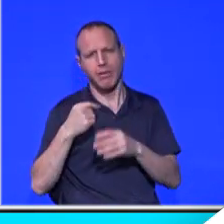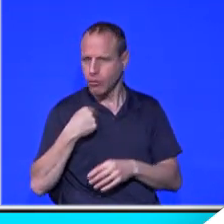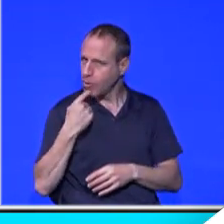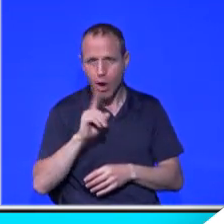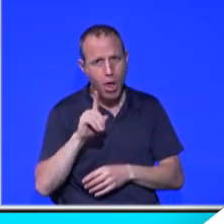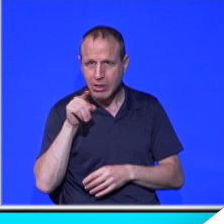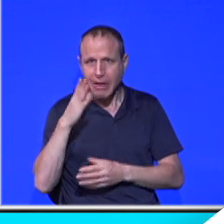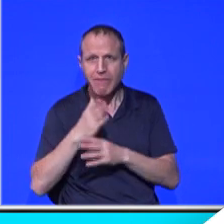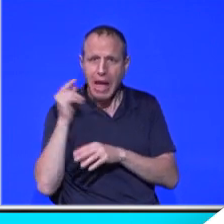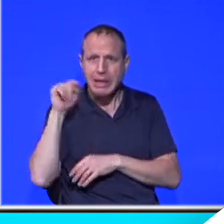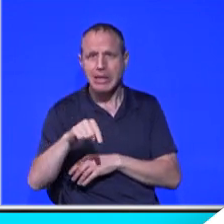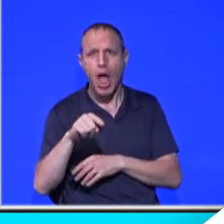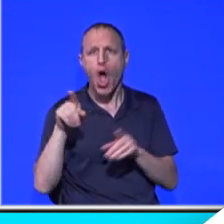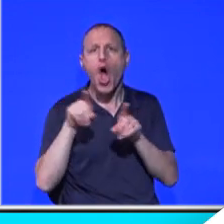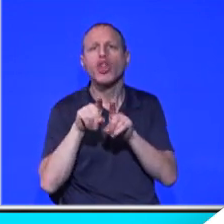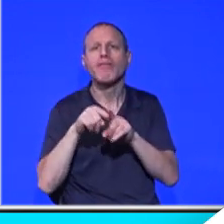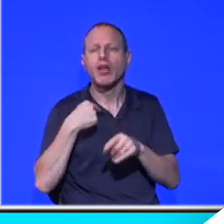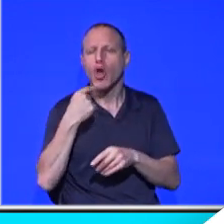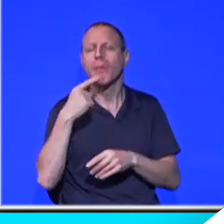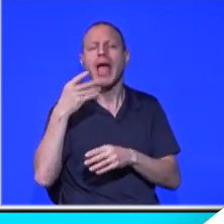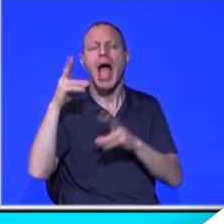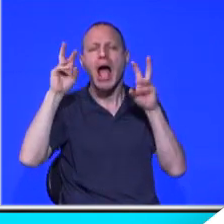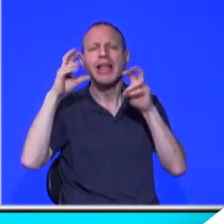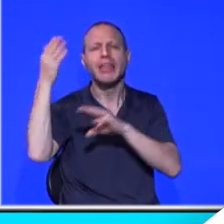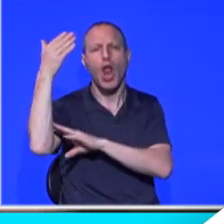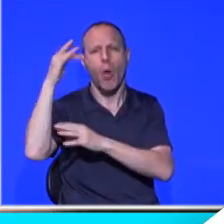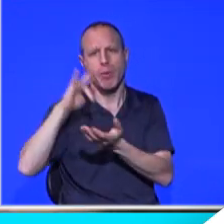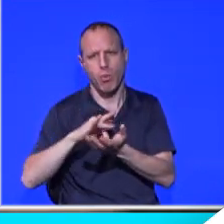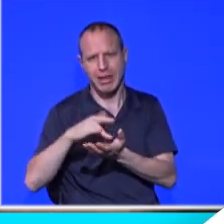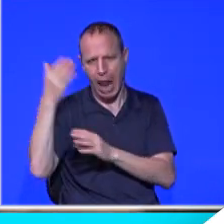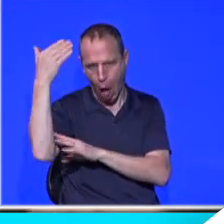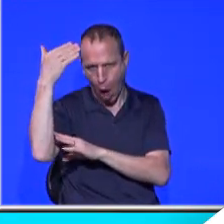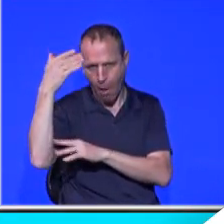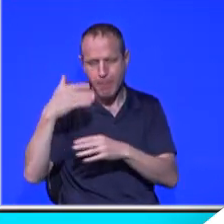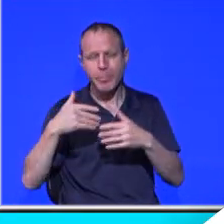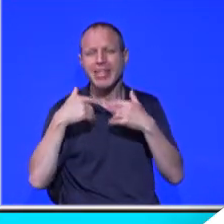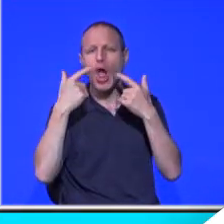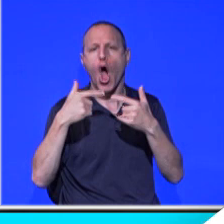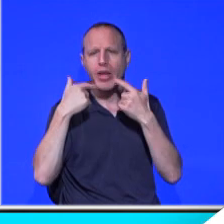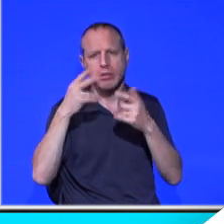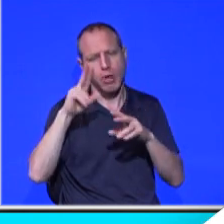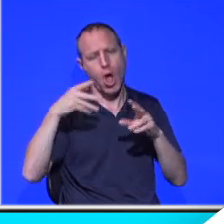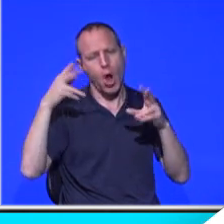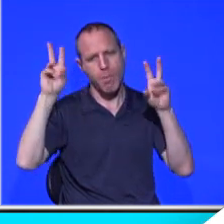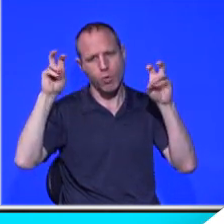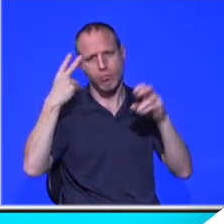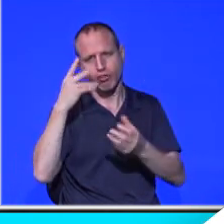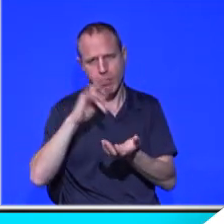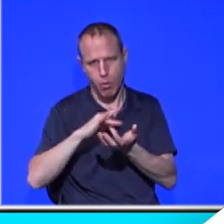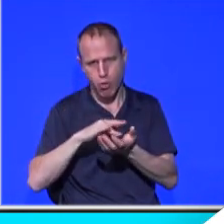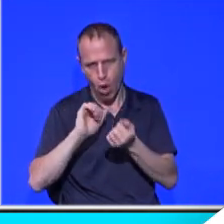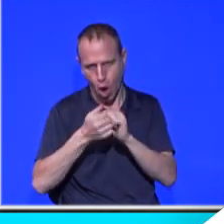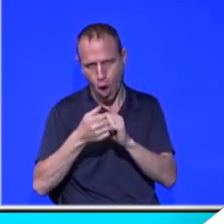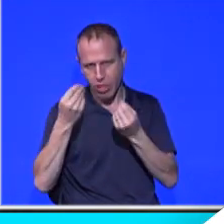הגיע. את אותו דבר אני אומר לגבי הגדרת הלאום המקומית. לאום ברמה התיאורטית יכול להיות מוגדר משני מקומות, או שזה